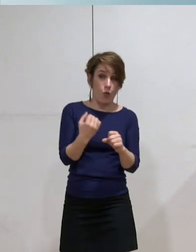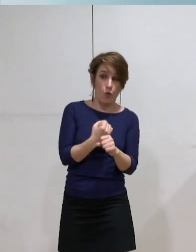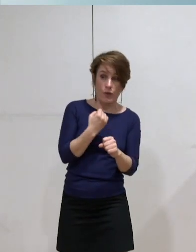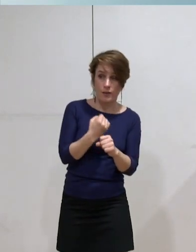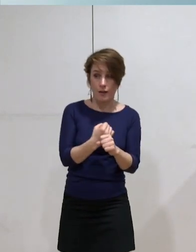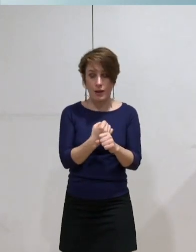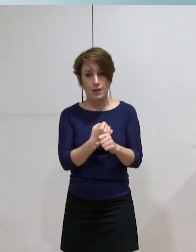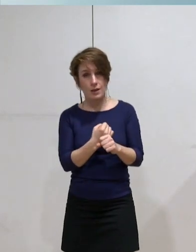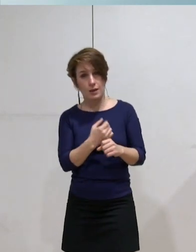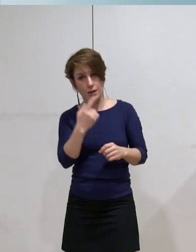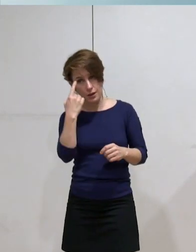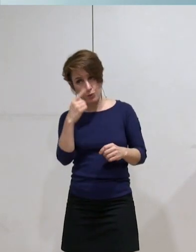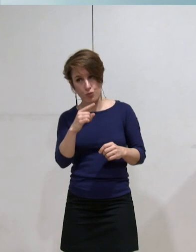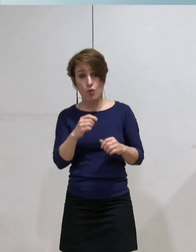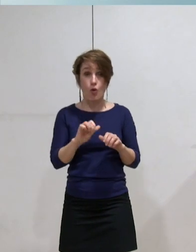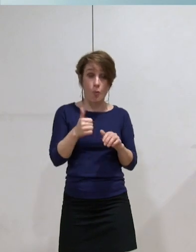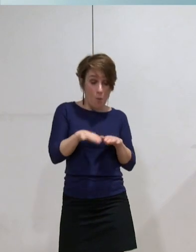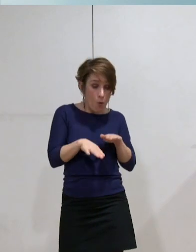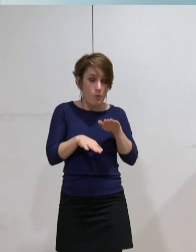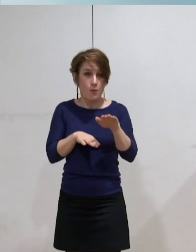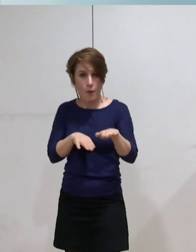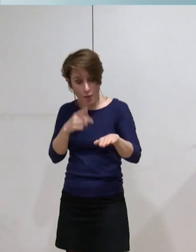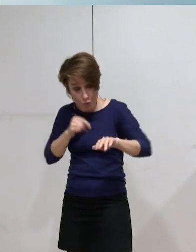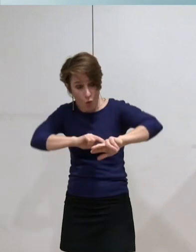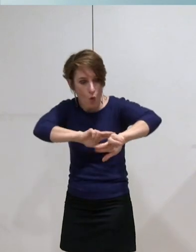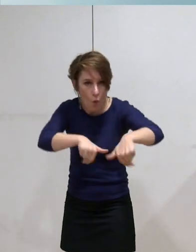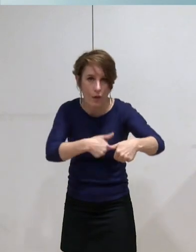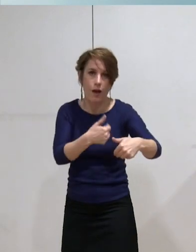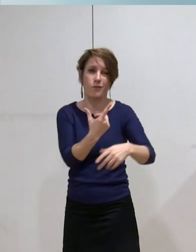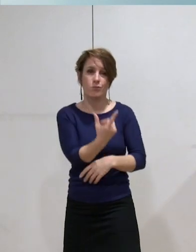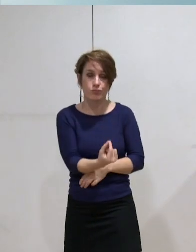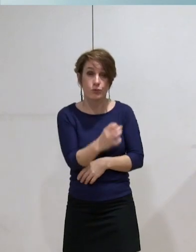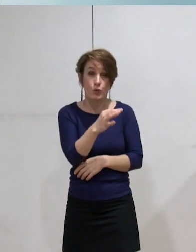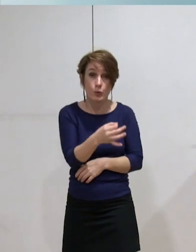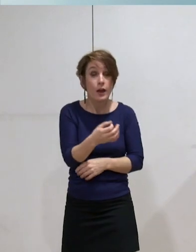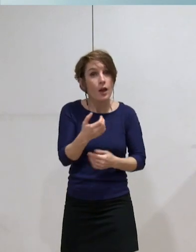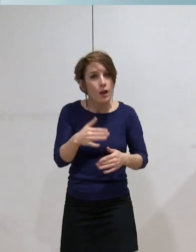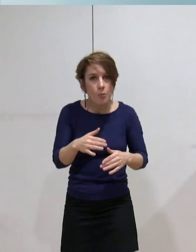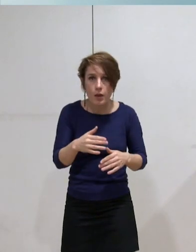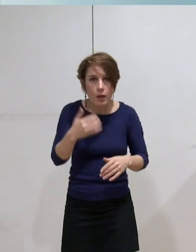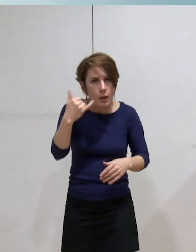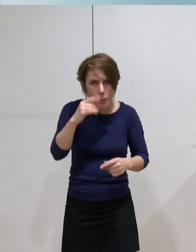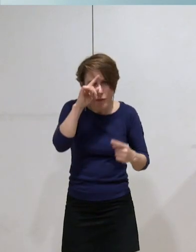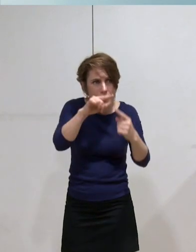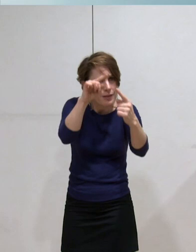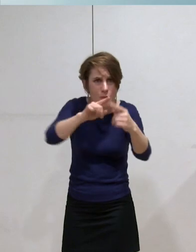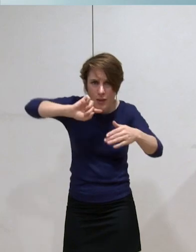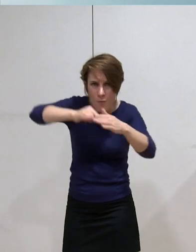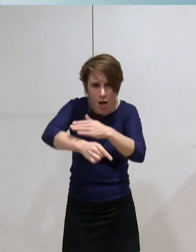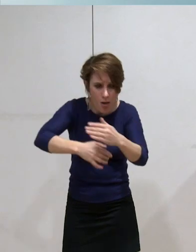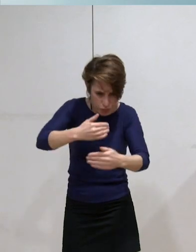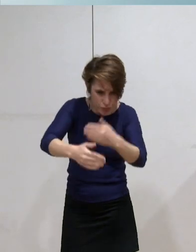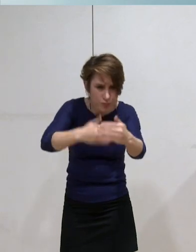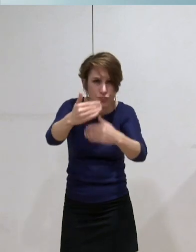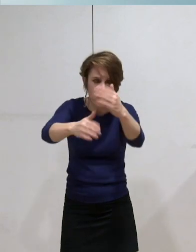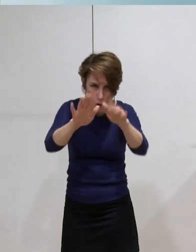premier à une première remise en œuvre de la contractualisation mais pour autant il reste encore nombre de sujets à approfondir à travailler